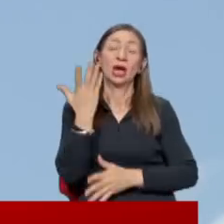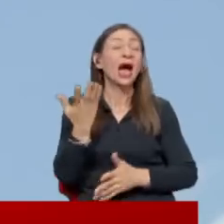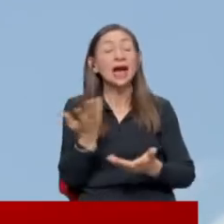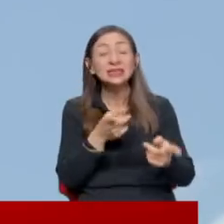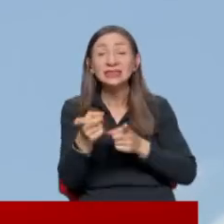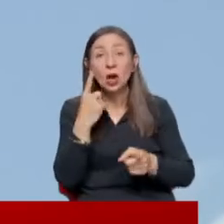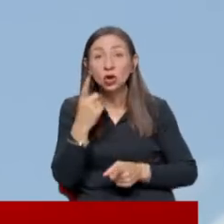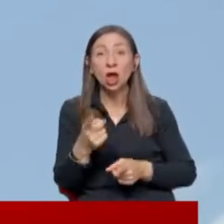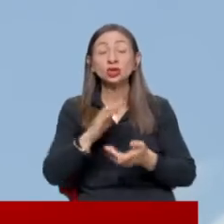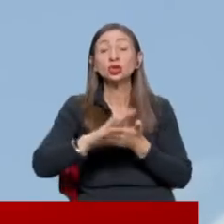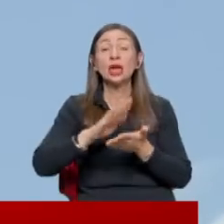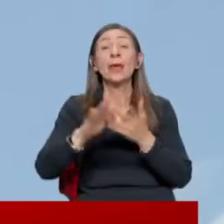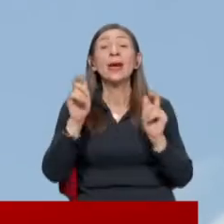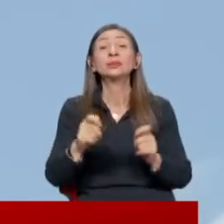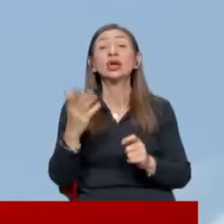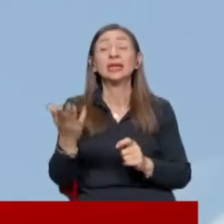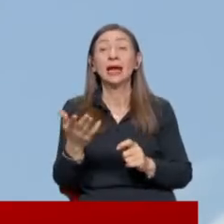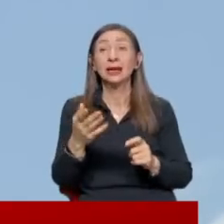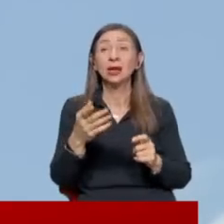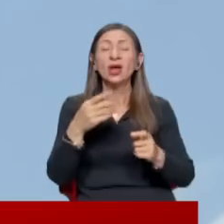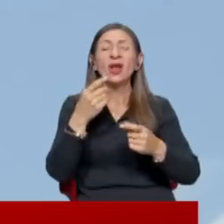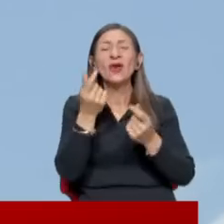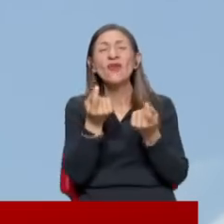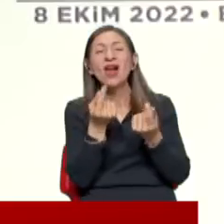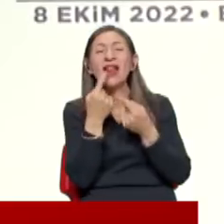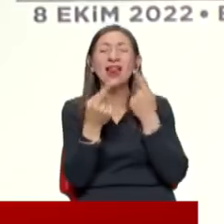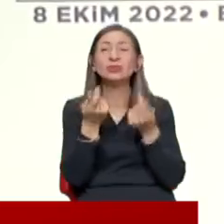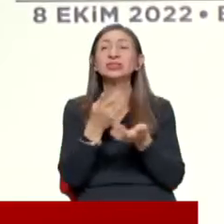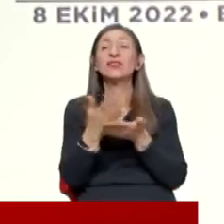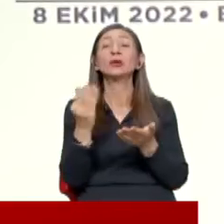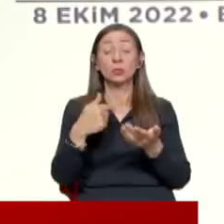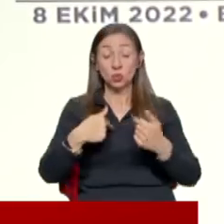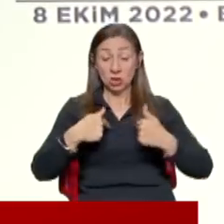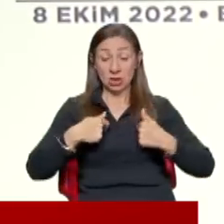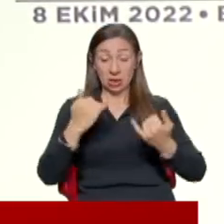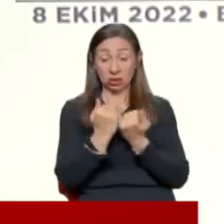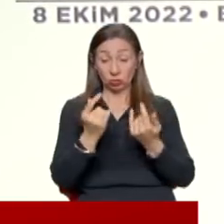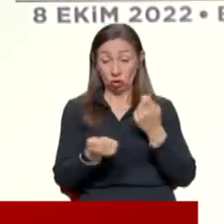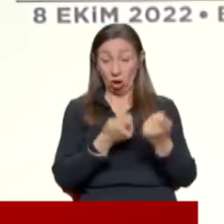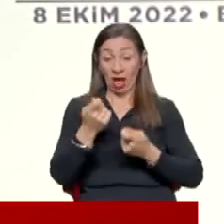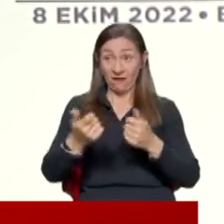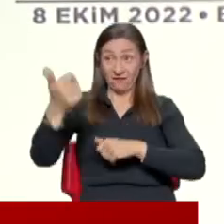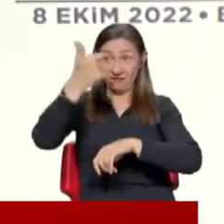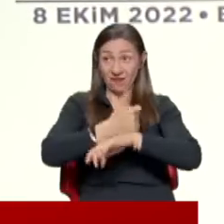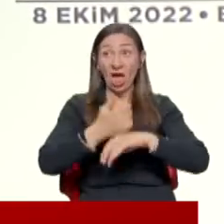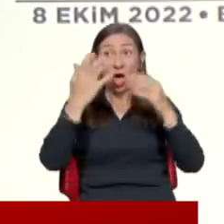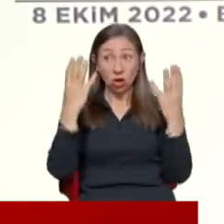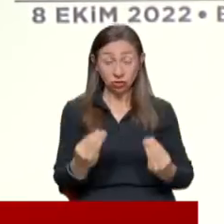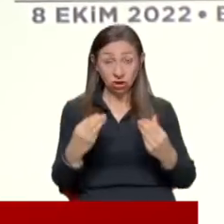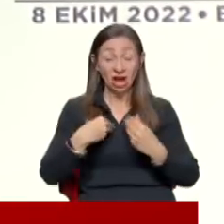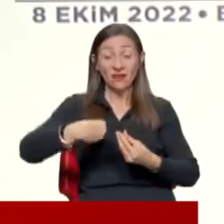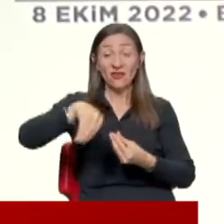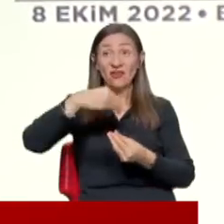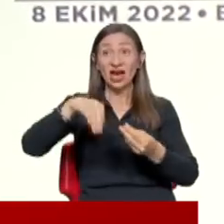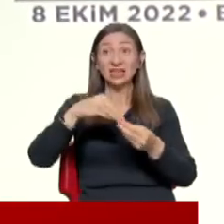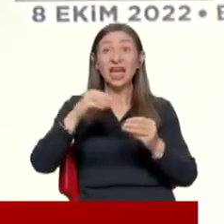Hangisine göre güncelleme yapacaklardır? Yuvarlak laflarla bu iş sürmez. Bu kardeşiniz bu görevde olduğu sürece